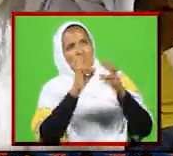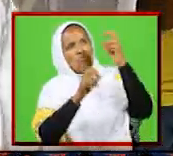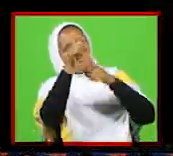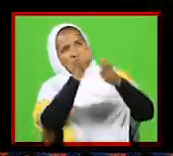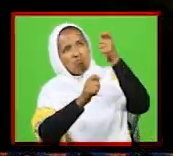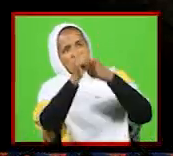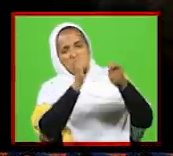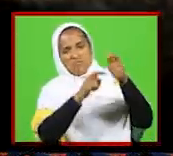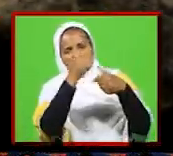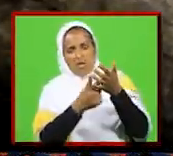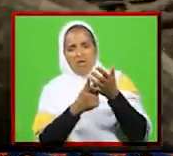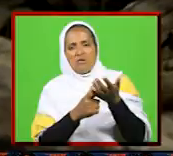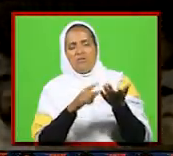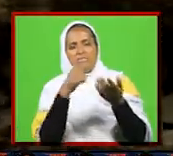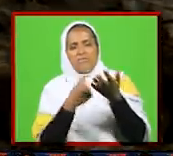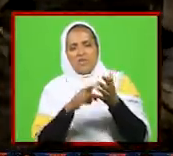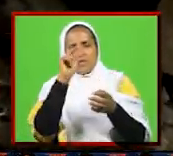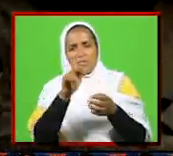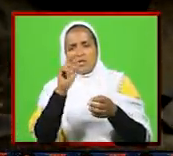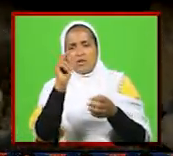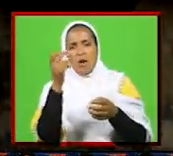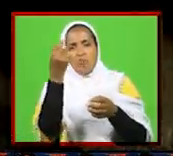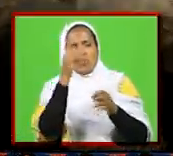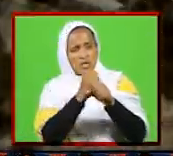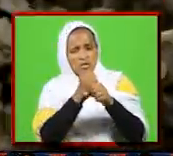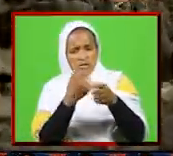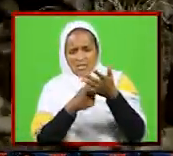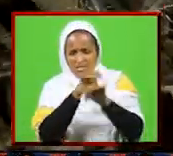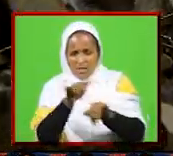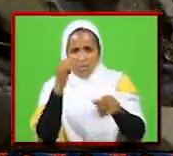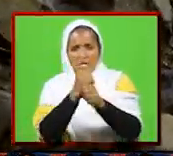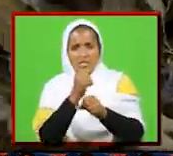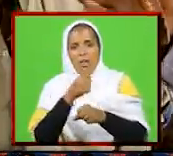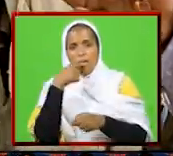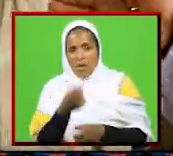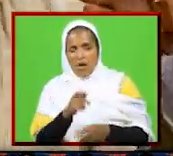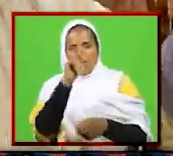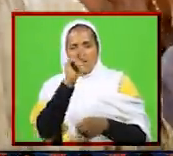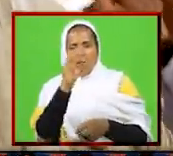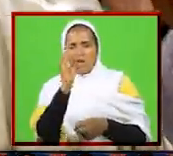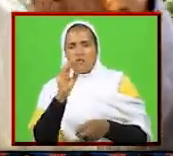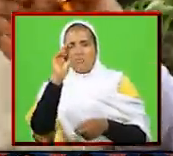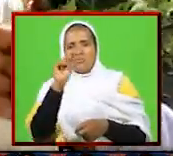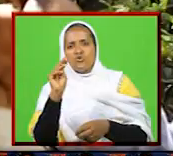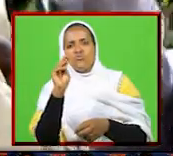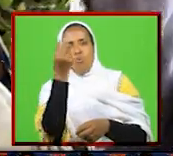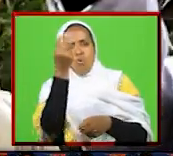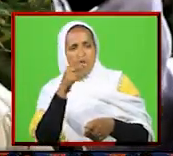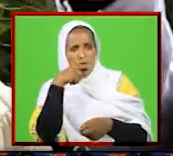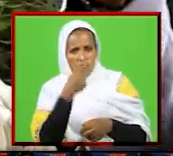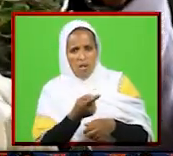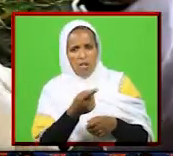ነው። ይህ ግን መሳል ተሰር ደብረ ዳሞም ሲሰራ እንዲህ አይነት ተሰርቶለት ነበር ይባላል። ዳሂምሞ ብለው አፍርሰው ብለው ስላፈረሱት ያው